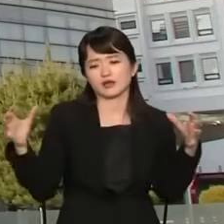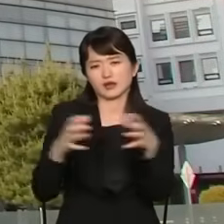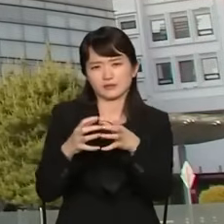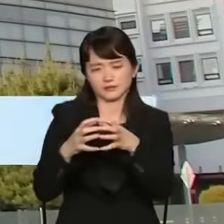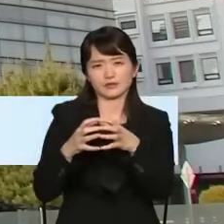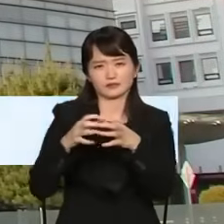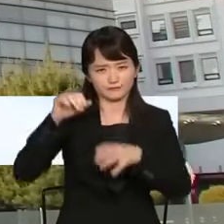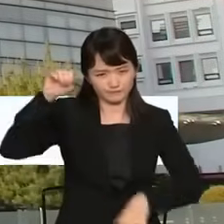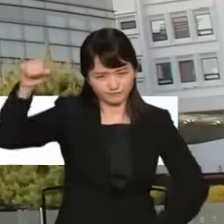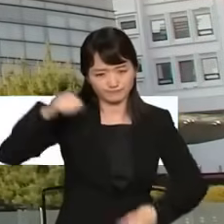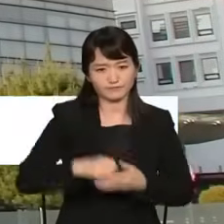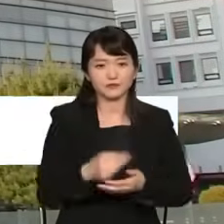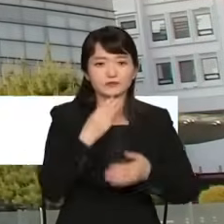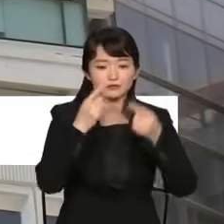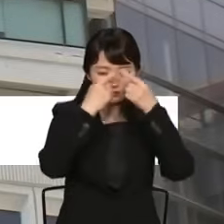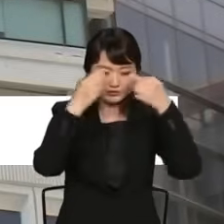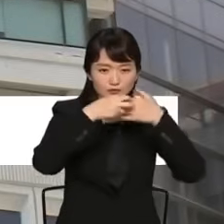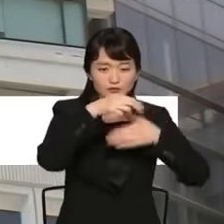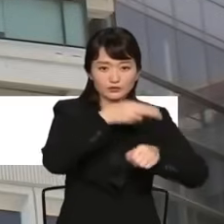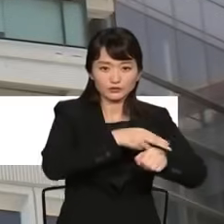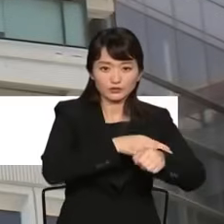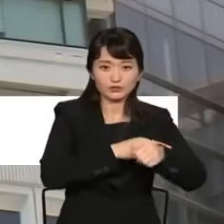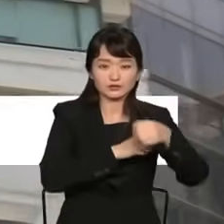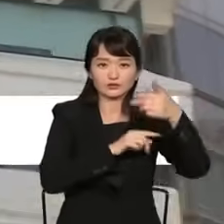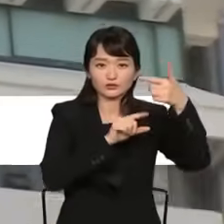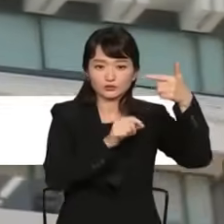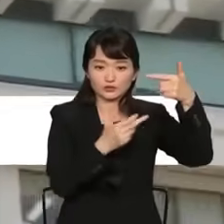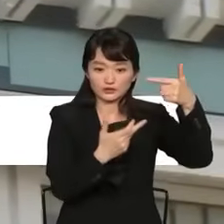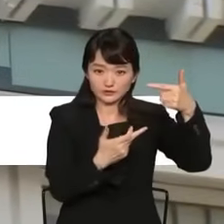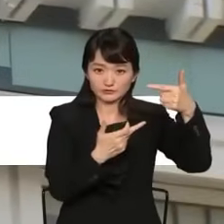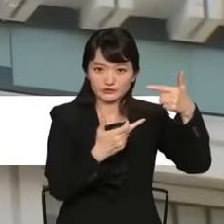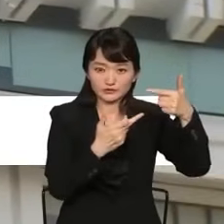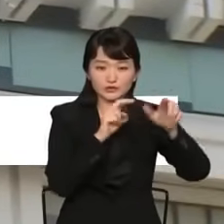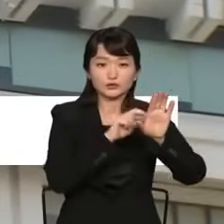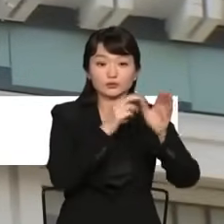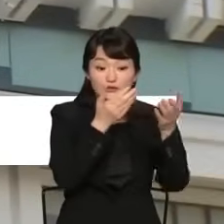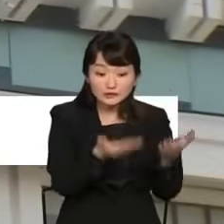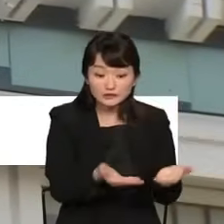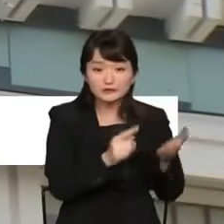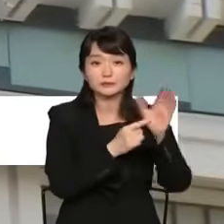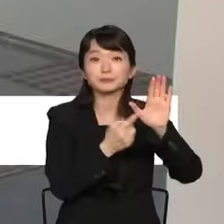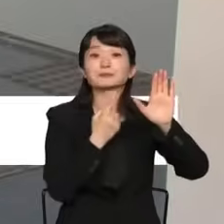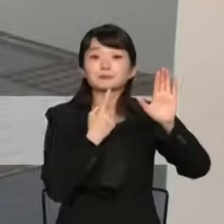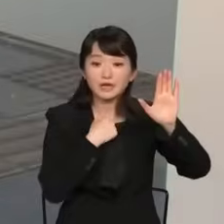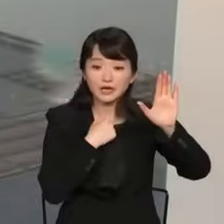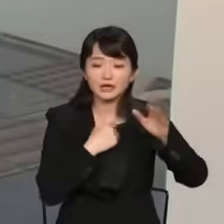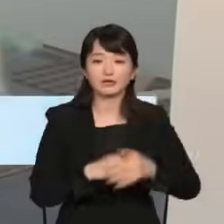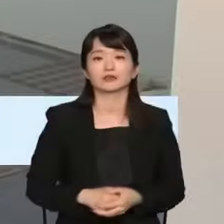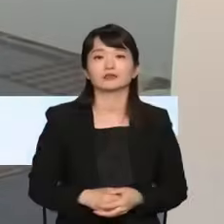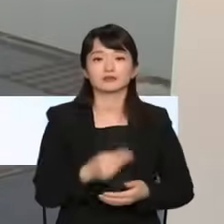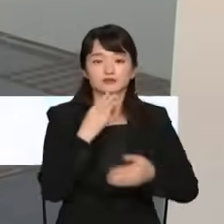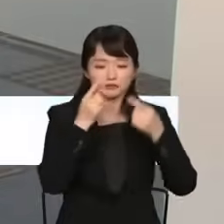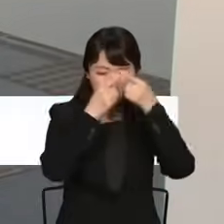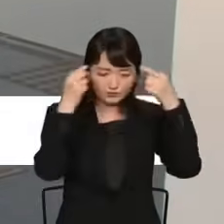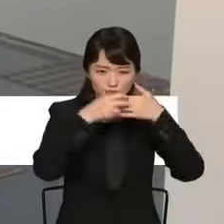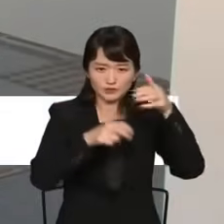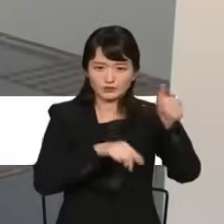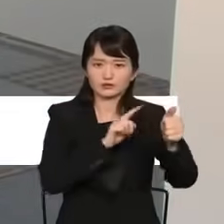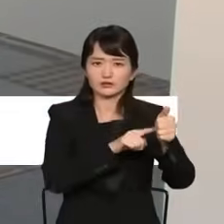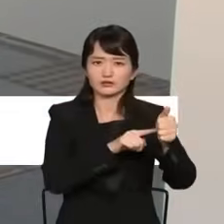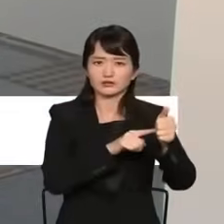서울대병원 교수들도 17일부터 휴진에 들어가겠다고 밝힌 바 있습니다. 하지만 김영태 서울대병원장이